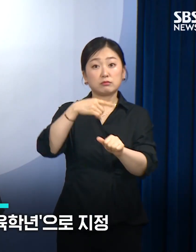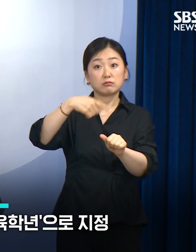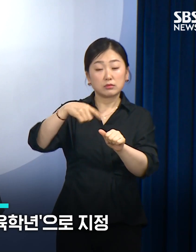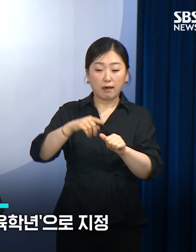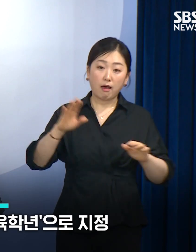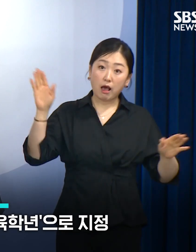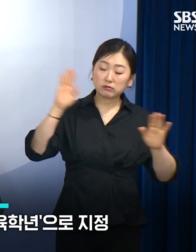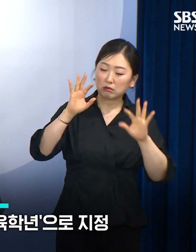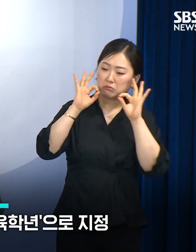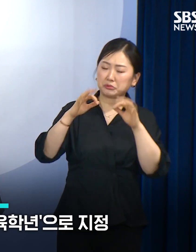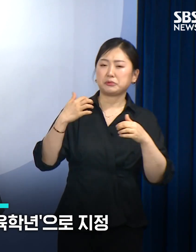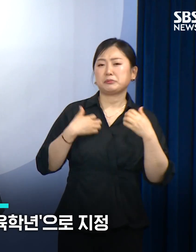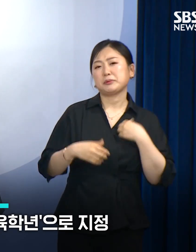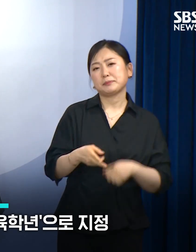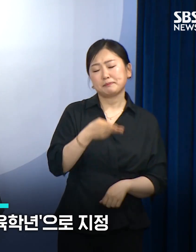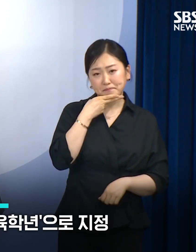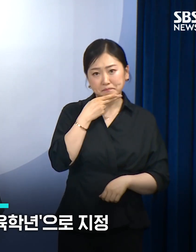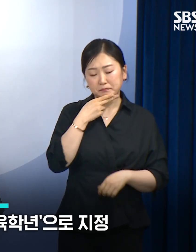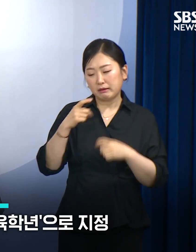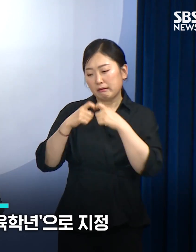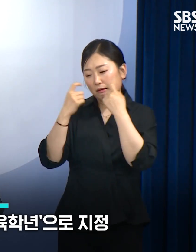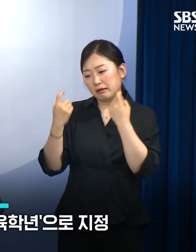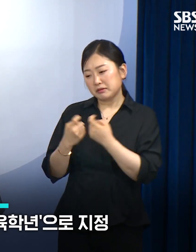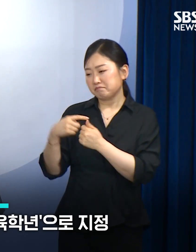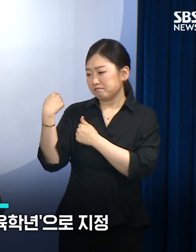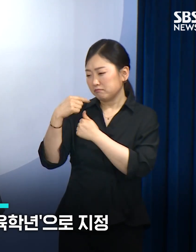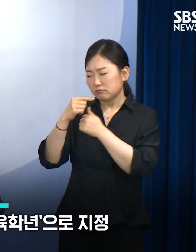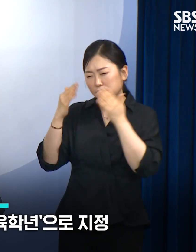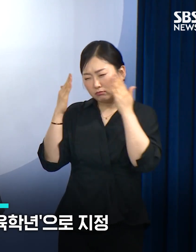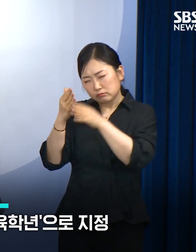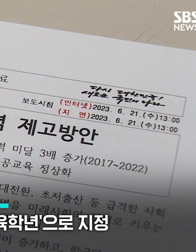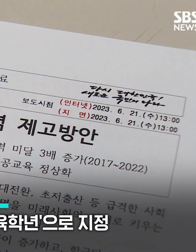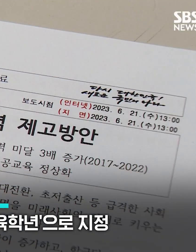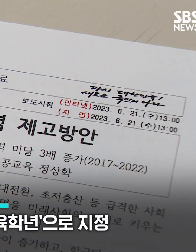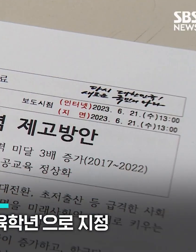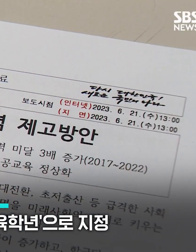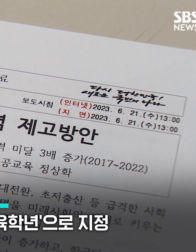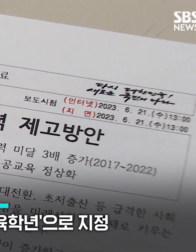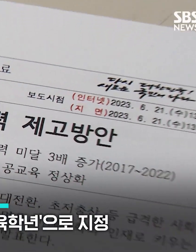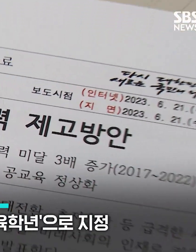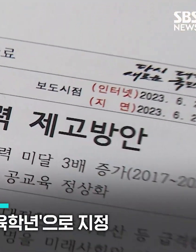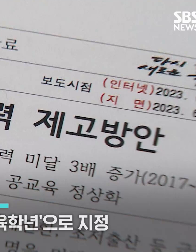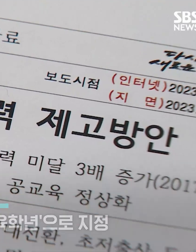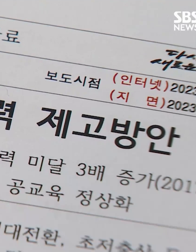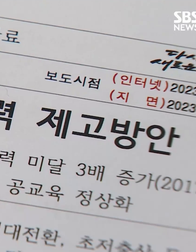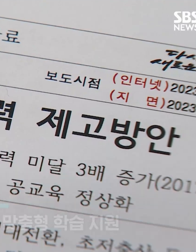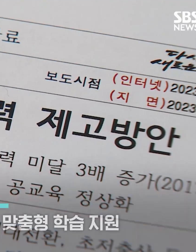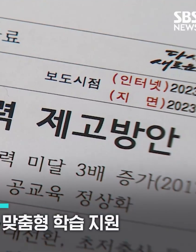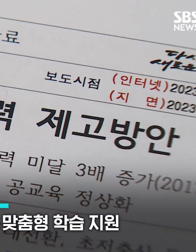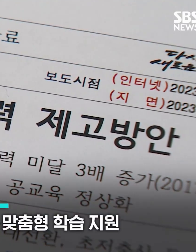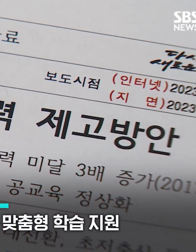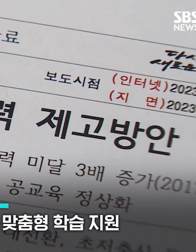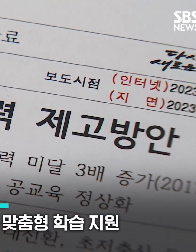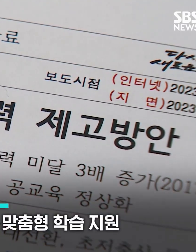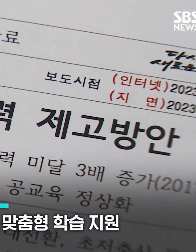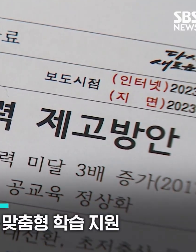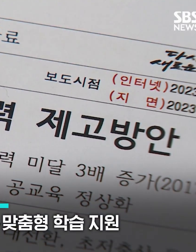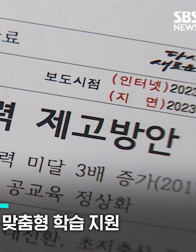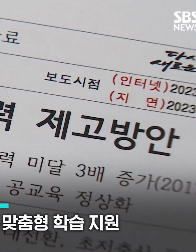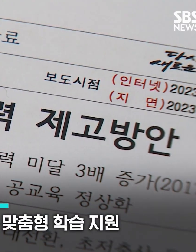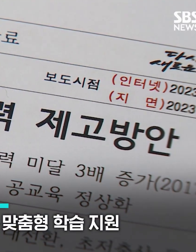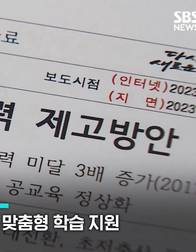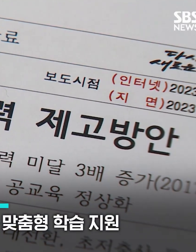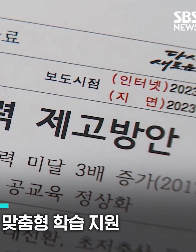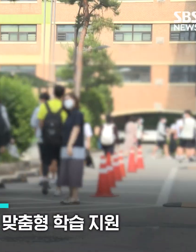갖추는데 중요한 시기인 초등 3학년과 중학교 1학년이 각각 책임 교육 학년으로 지정됩니다. 이 두